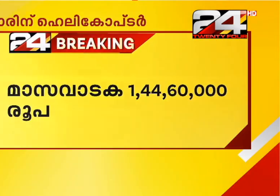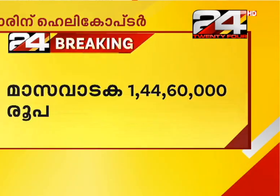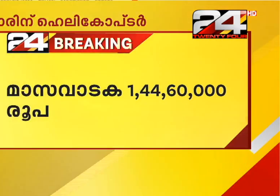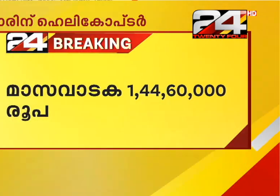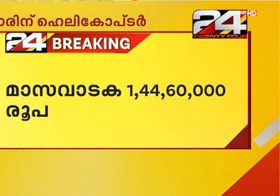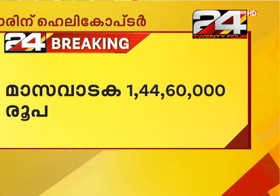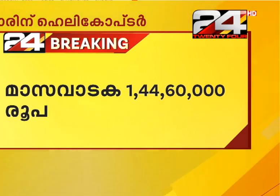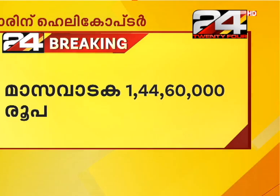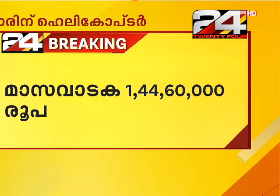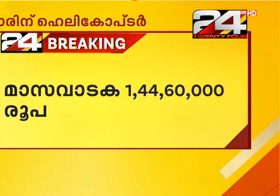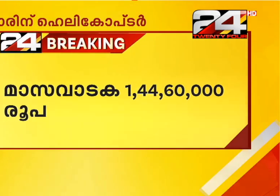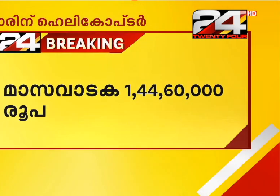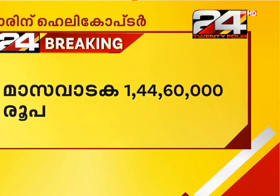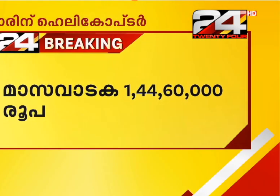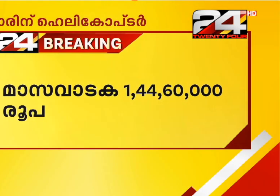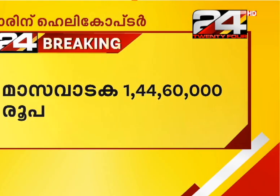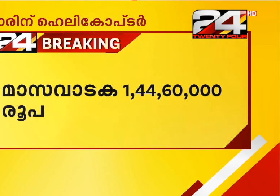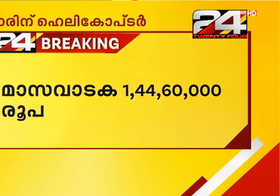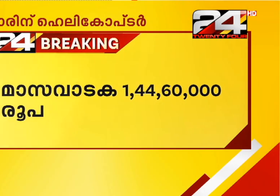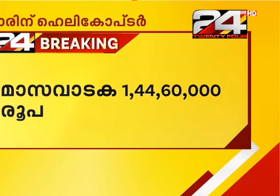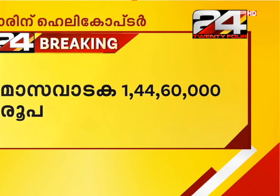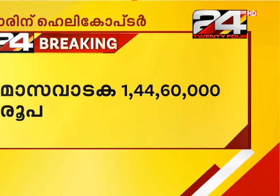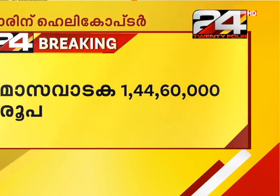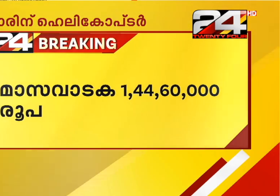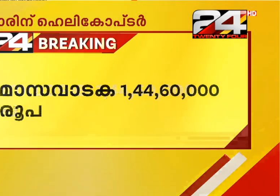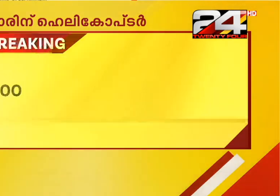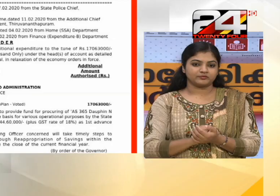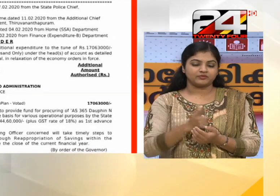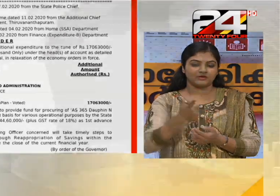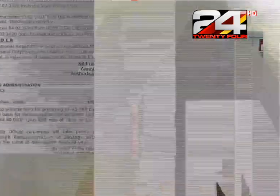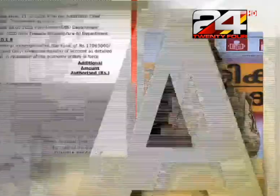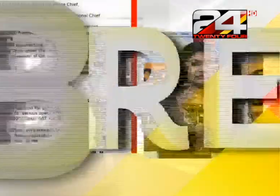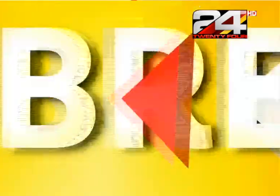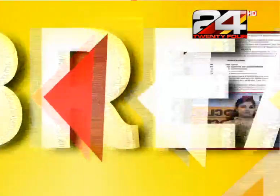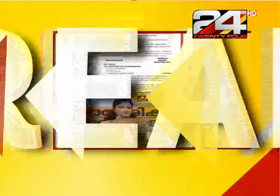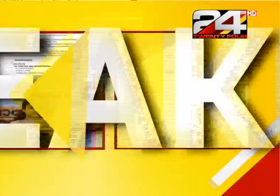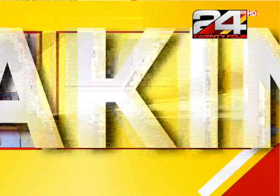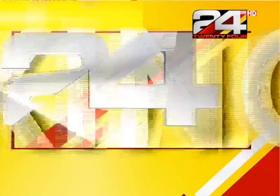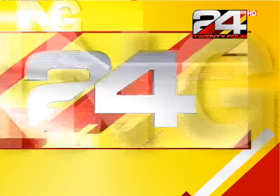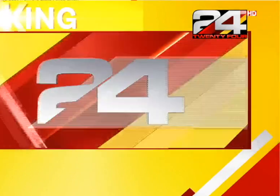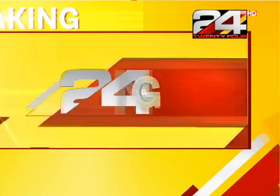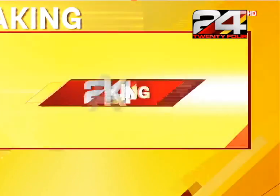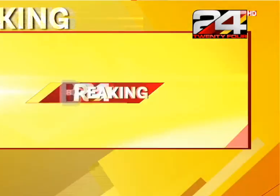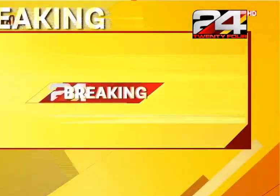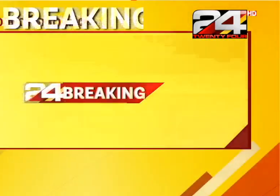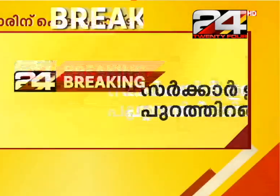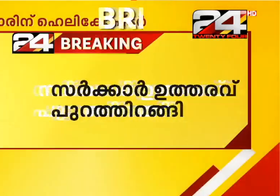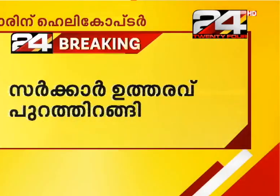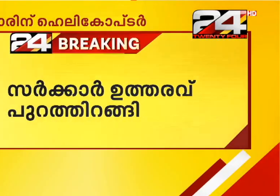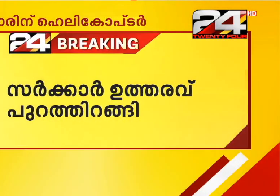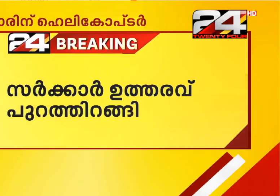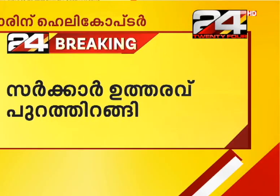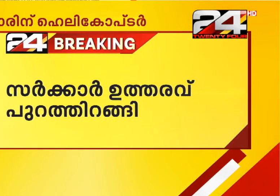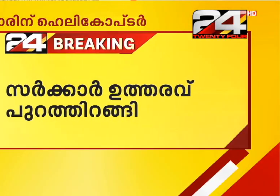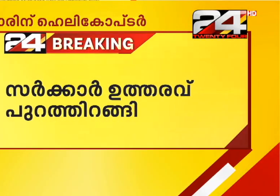ഇല്ലെങ്കിലും ഈ വാടക ഈ കമ്പനിക്ക് നൽകേണ്ടതുണ്ട്. അതുകൊണ്ട് തന്നെ ഈ ഹെലികോപ്റ്റർ ഇത്തരം ആവശ്യങ്ങൾക്കും ഉപയോഗിക്കും എന്ന കാര്യം ഉറപ്പാണ്. ഏറ്റവും ശ്രദ്ധേയമായ കാര്യം,